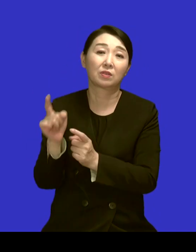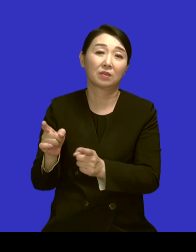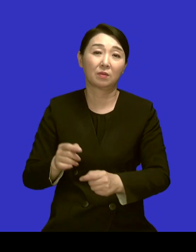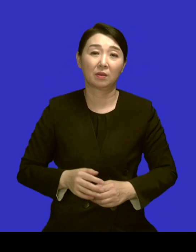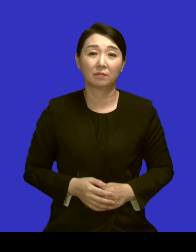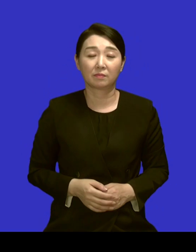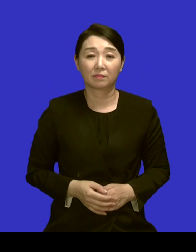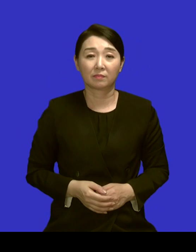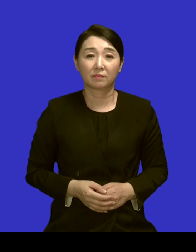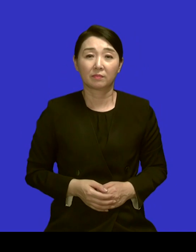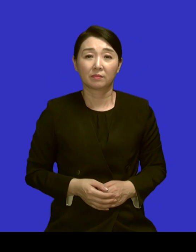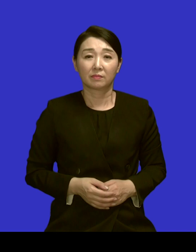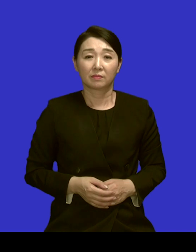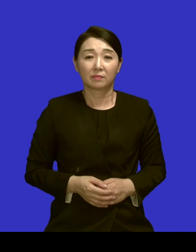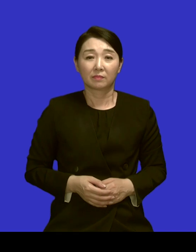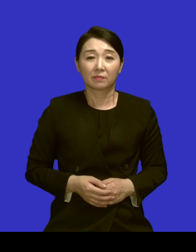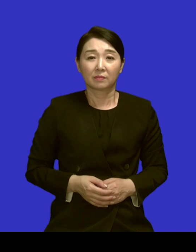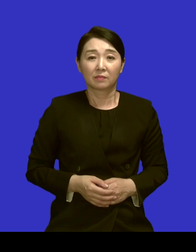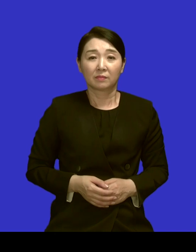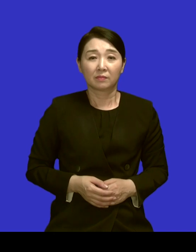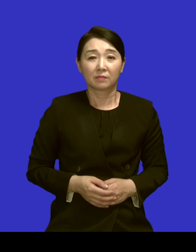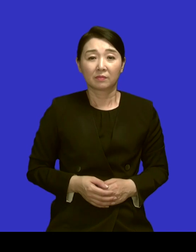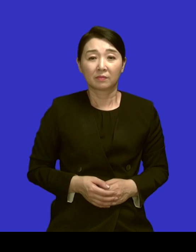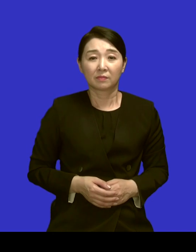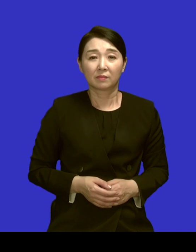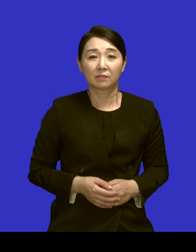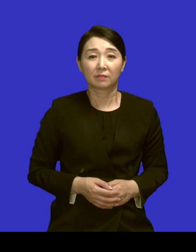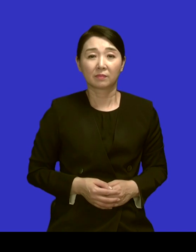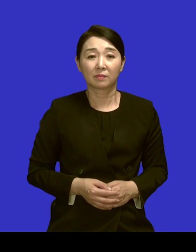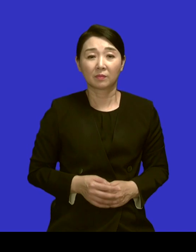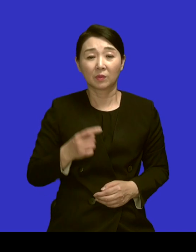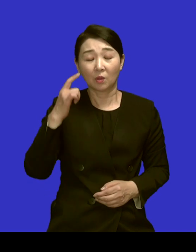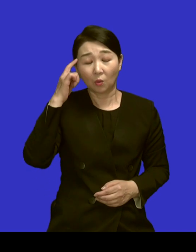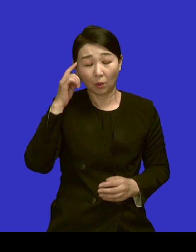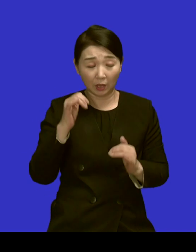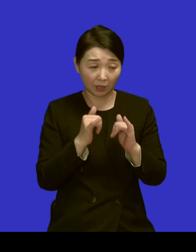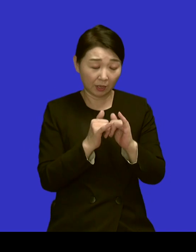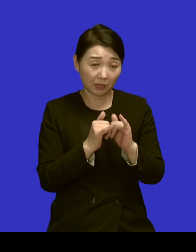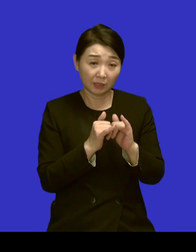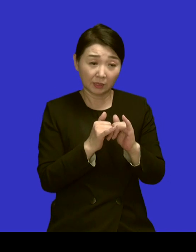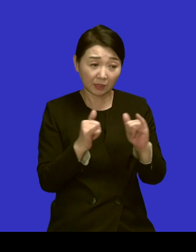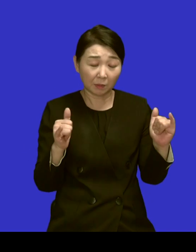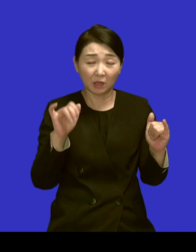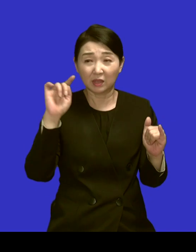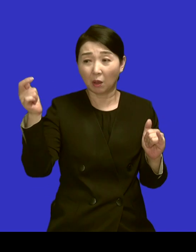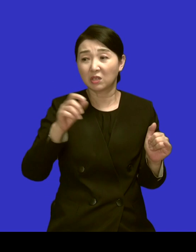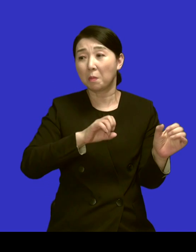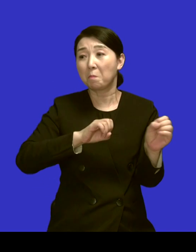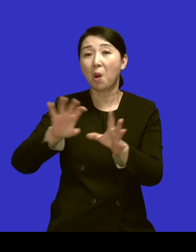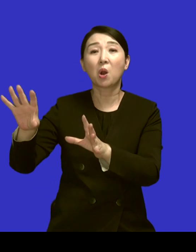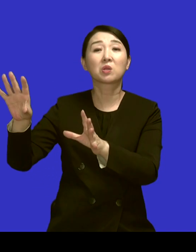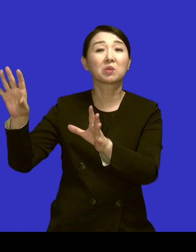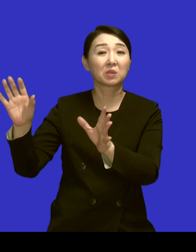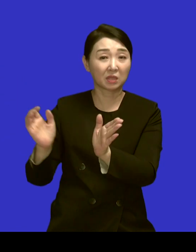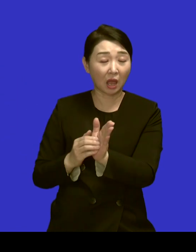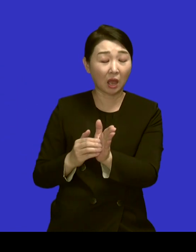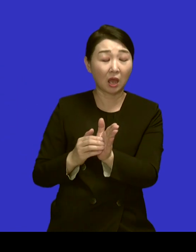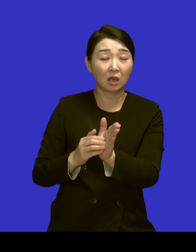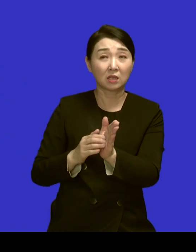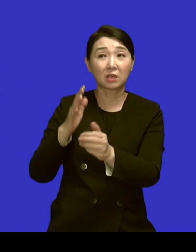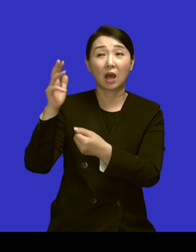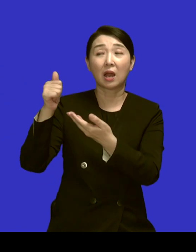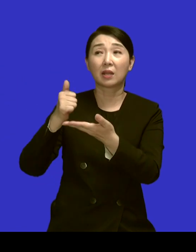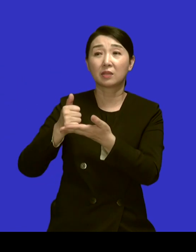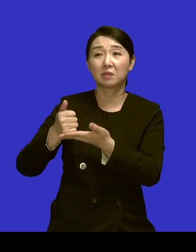기회였어요. 그 당시 때 이제 보면은 사람들은 백성들은 이제 다윗이 버려졌다. 이제 하나님의 이제